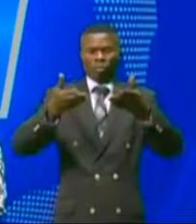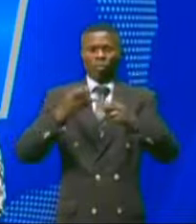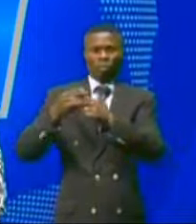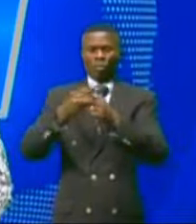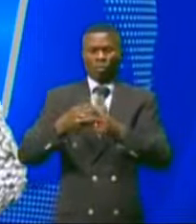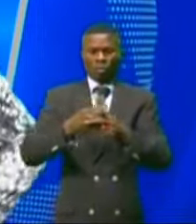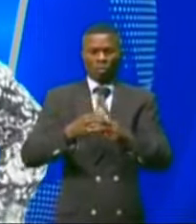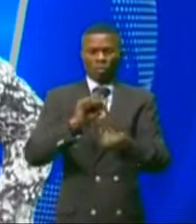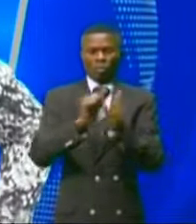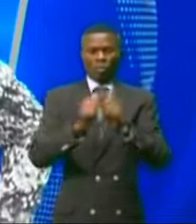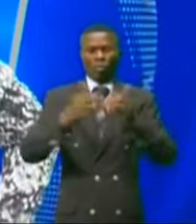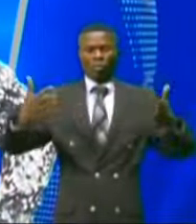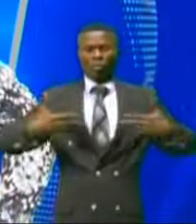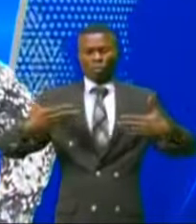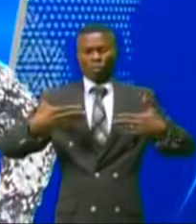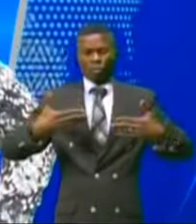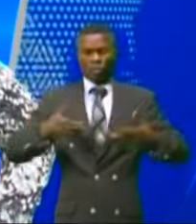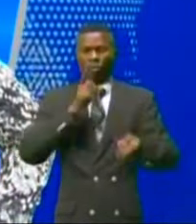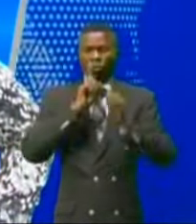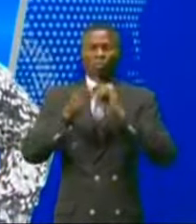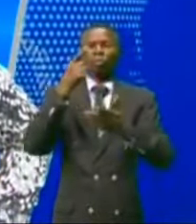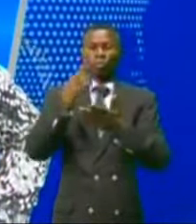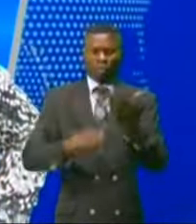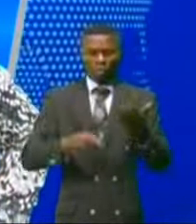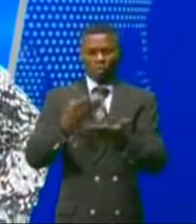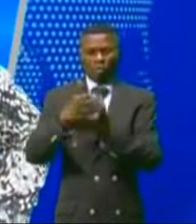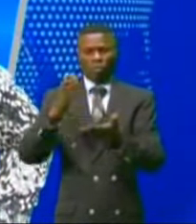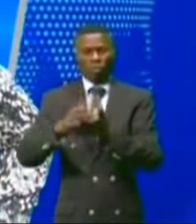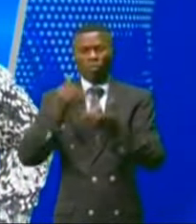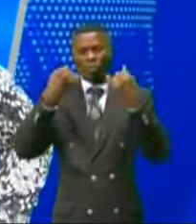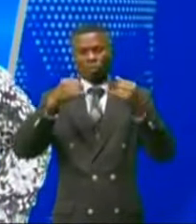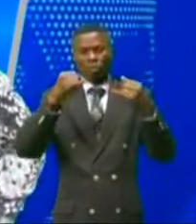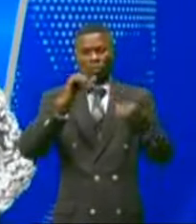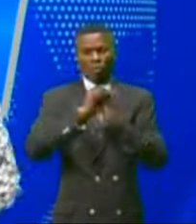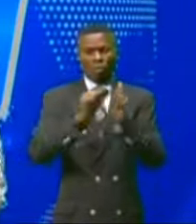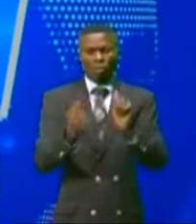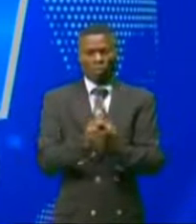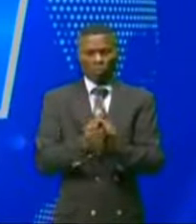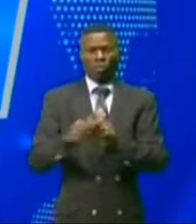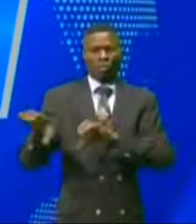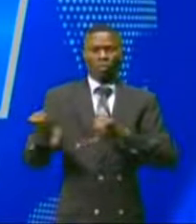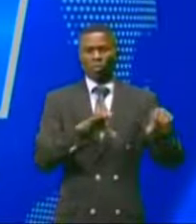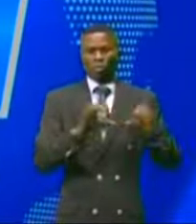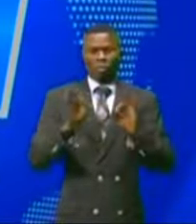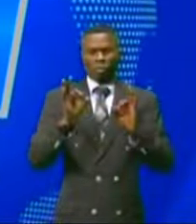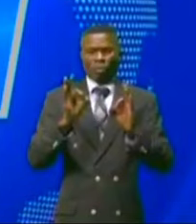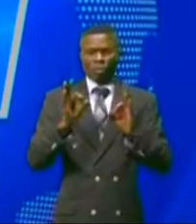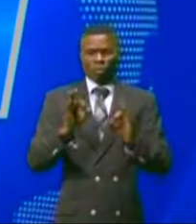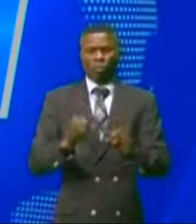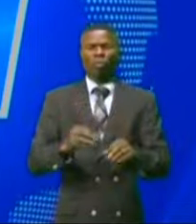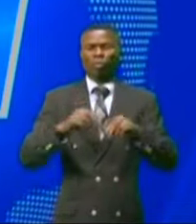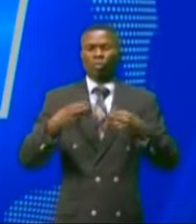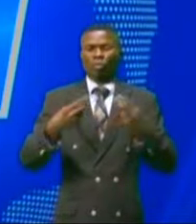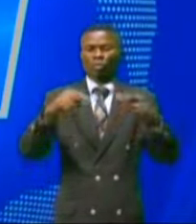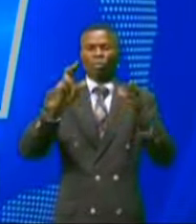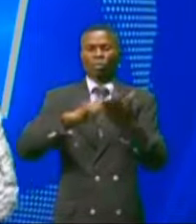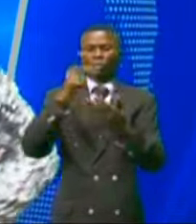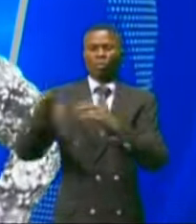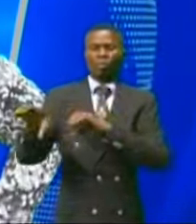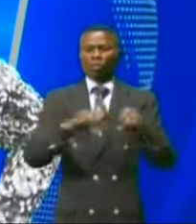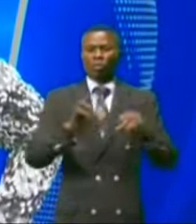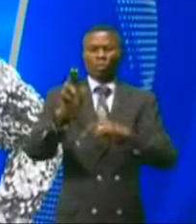de la biodiversité, au menu échangé et partagé les informations sur le processus d'actualisation et la mise à jour du plan